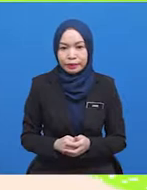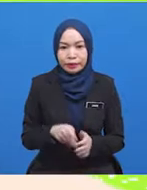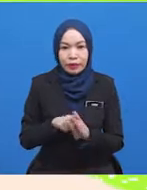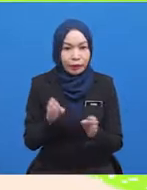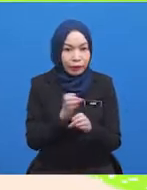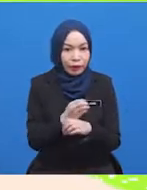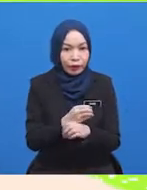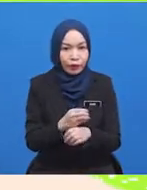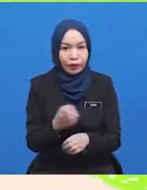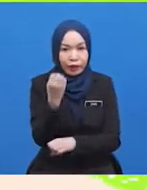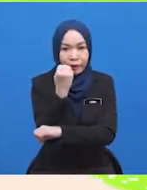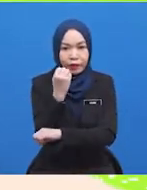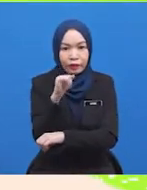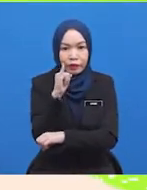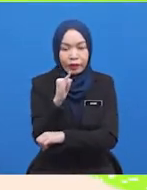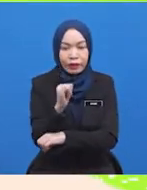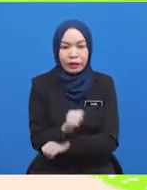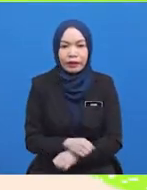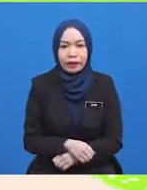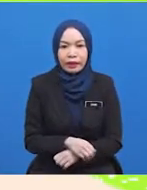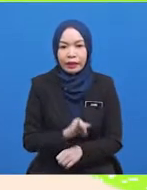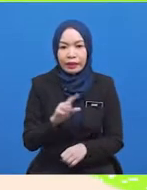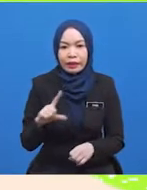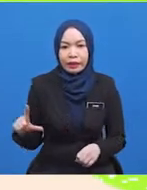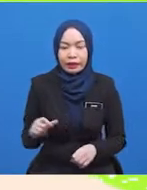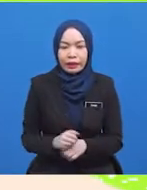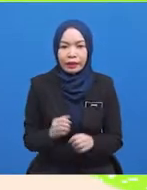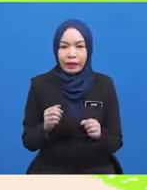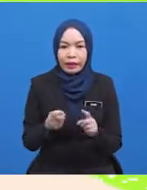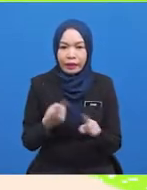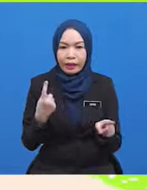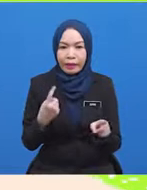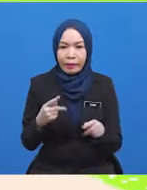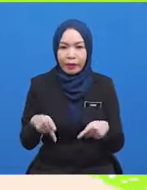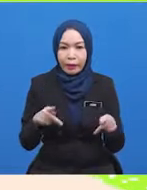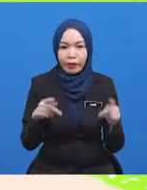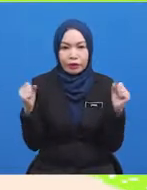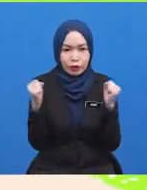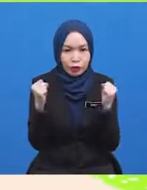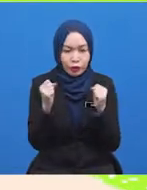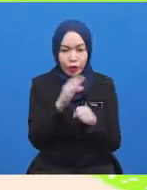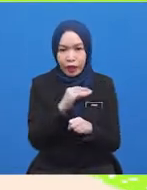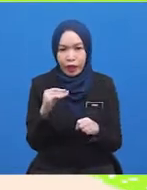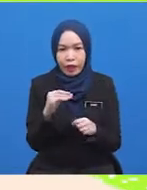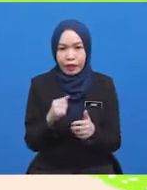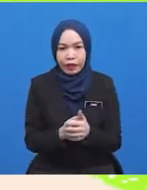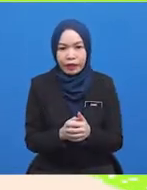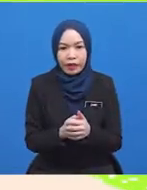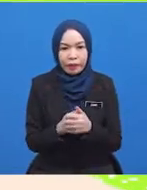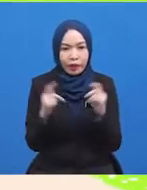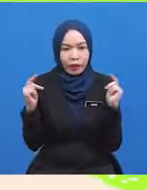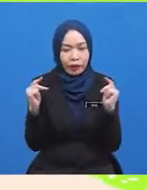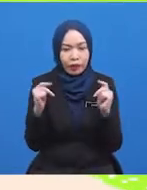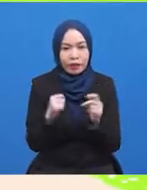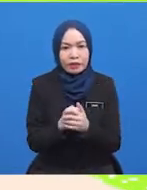pembentukan batuan igneous adalah melalui proses penyejukan dan pemecalan magma dan